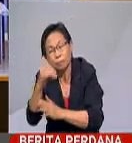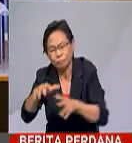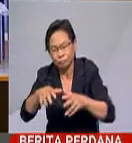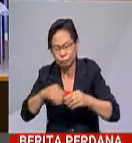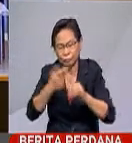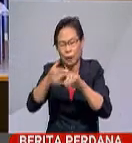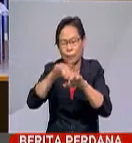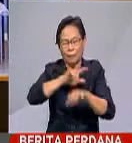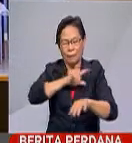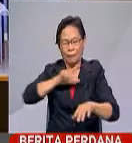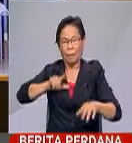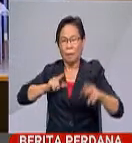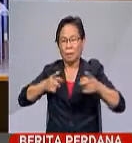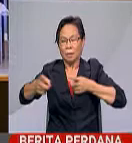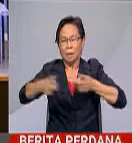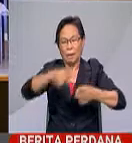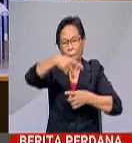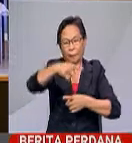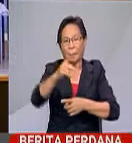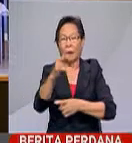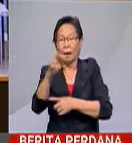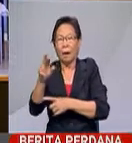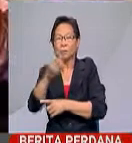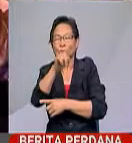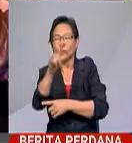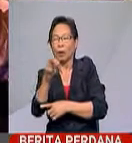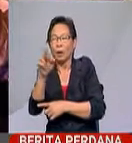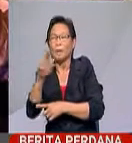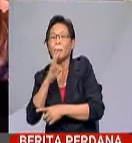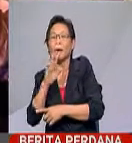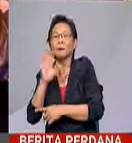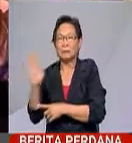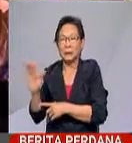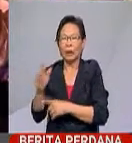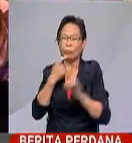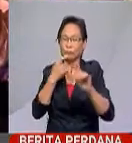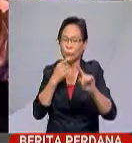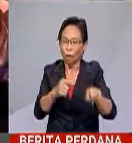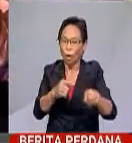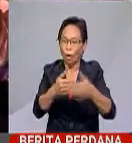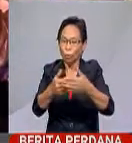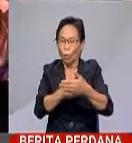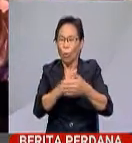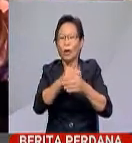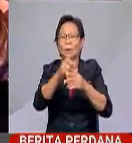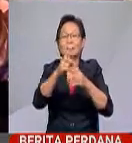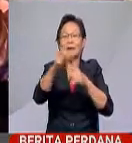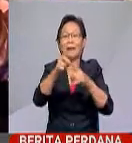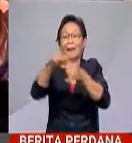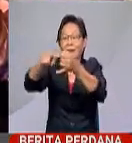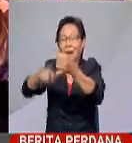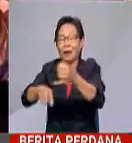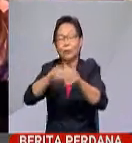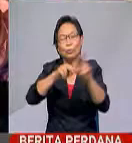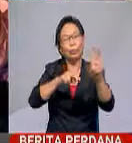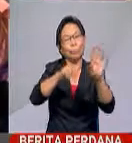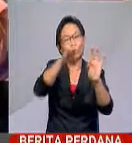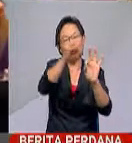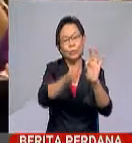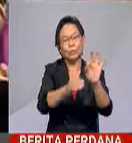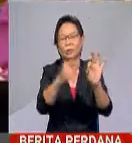diterima daripada lembaga disiplin PKR, Zuraida berkata beliau akan menjawab sebelum tarikh akhir pada